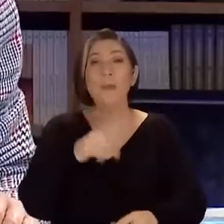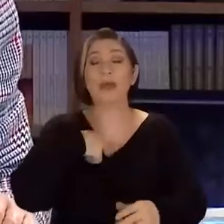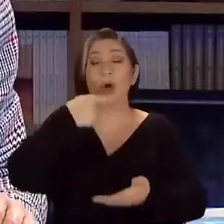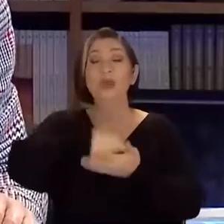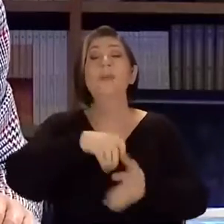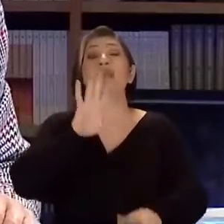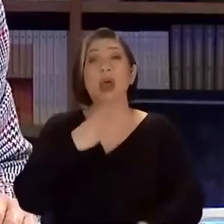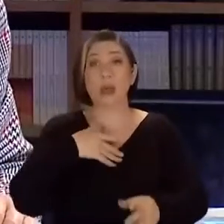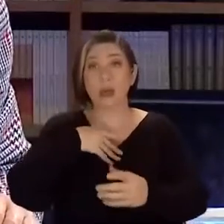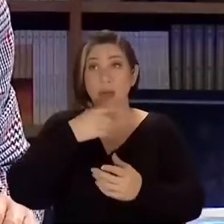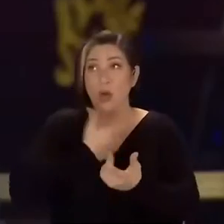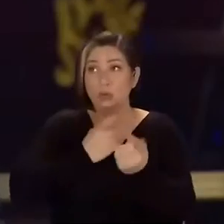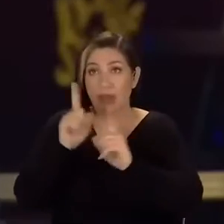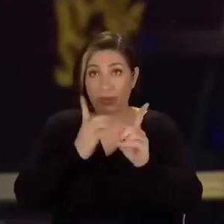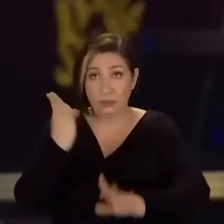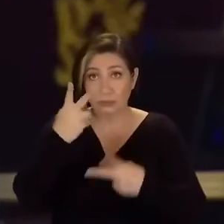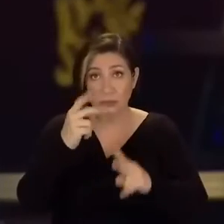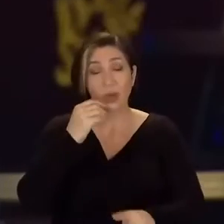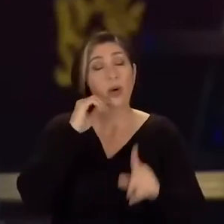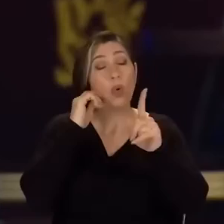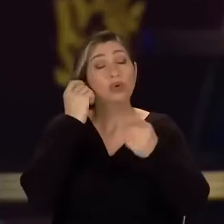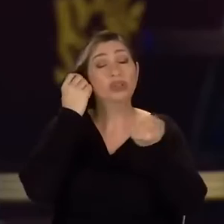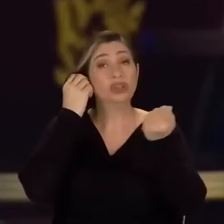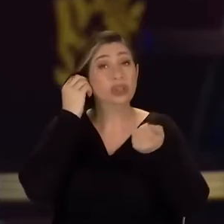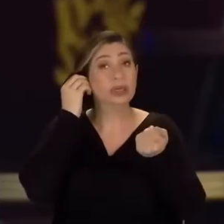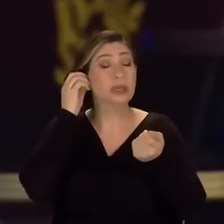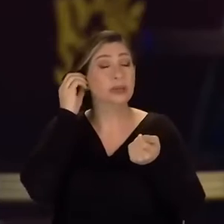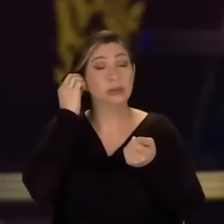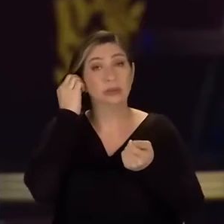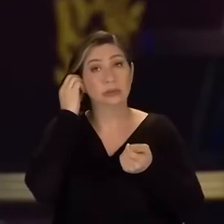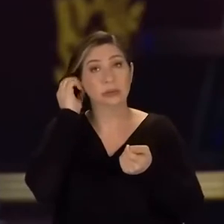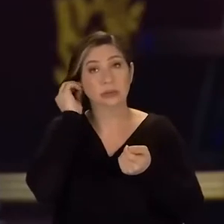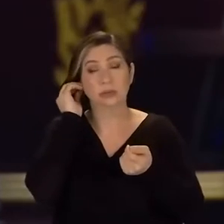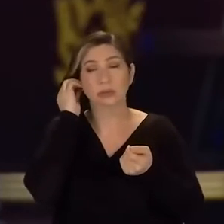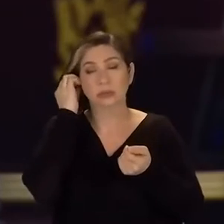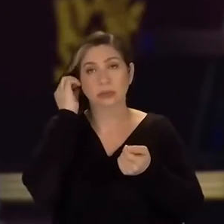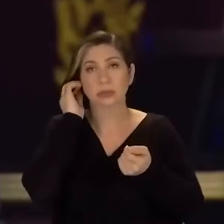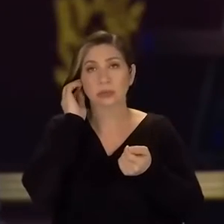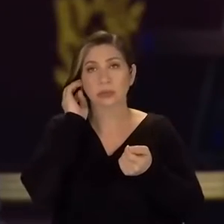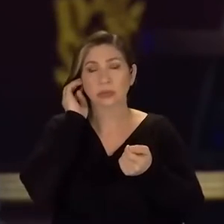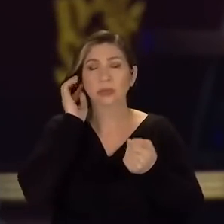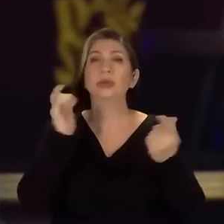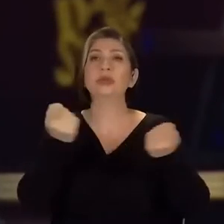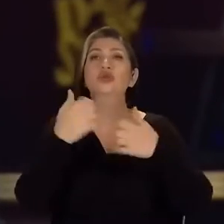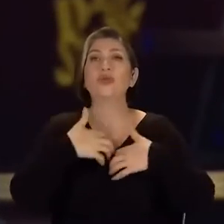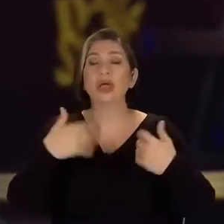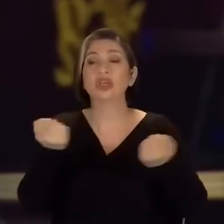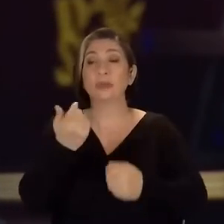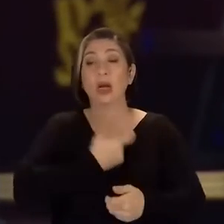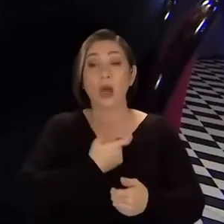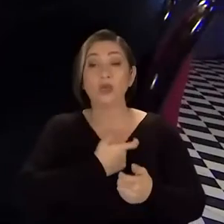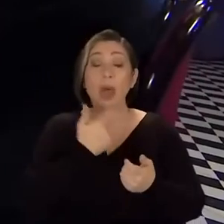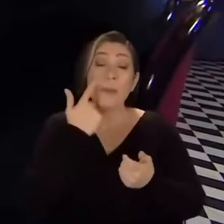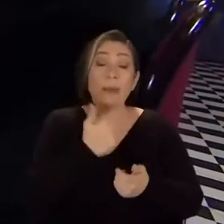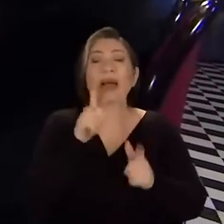bana ödemediler diye arayabilir miyim? Yani onun çalışanların bakış açısıyla veya iş güvenliği veya çalışma kanunu açısından